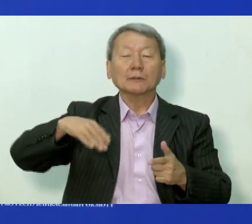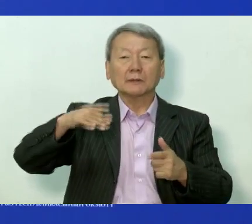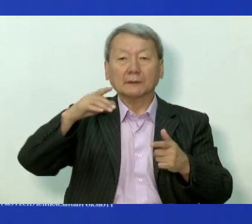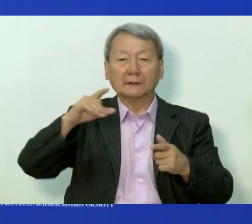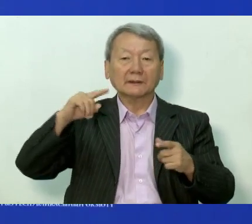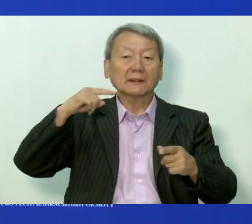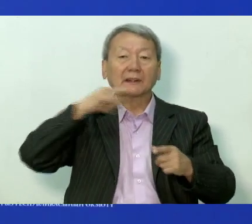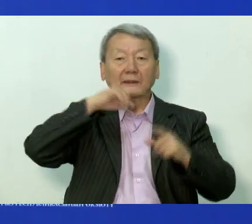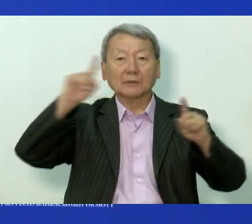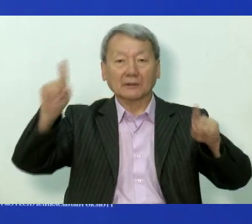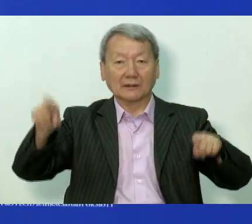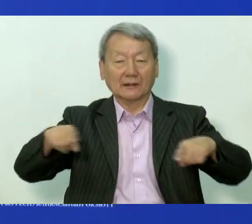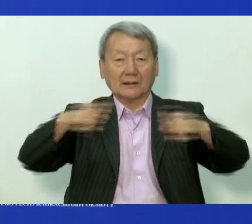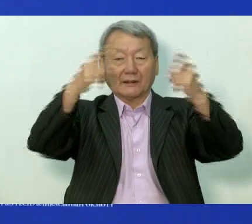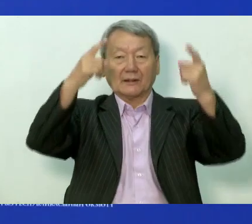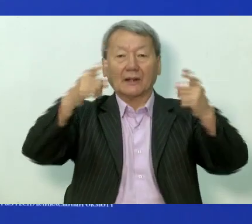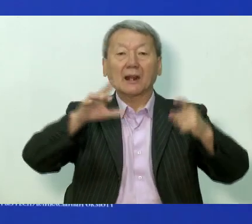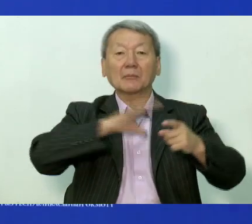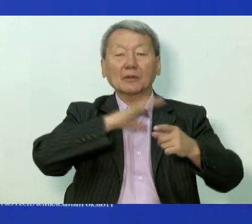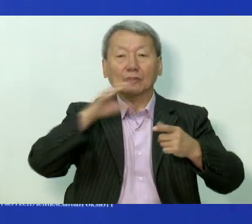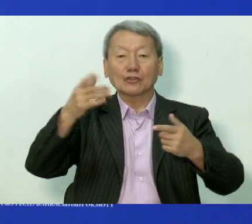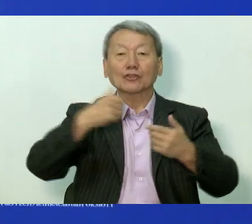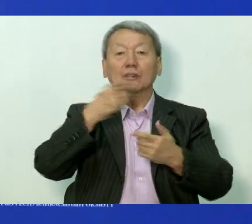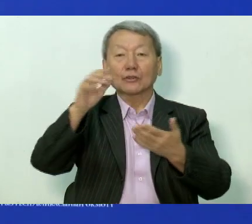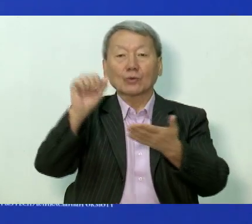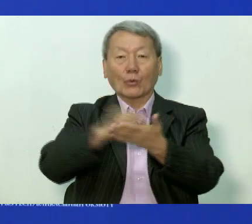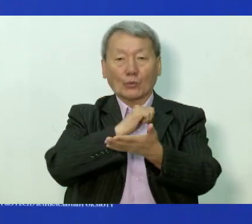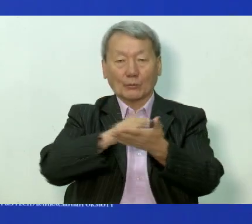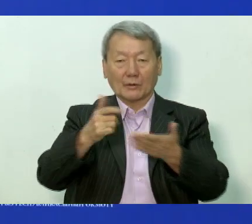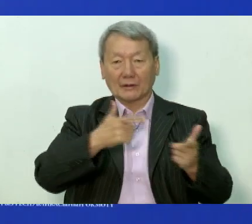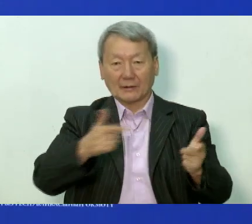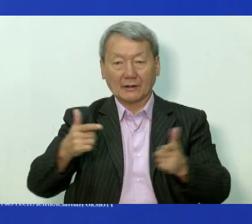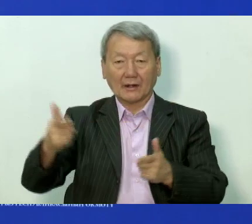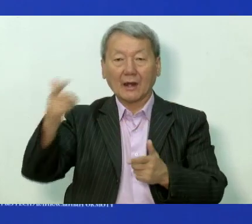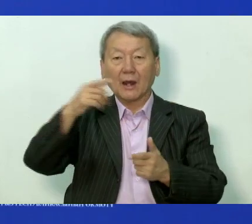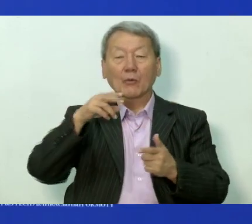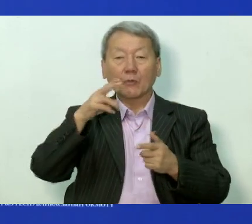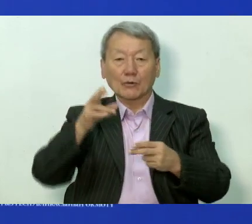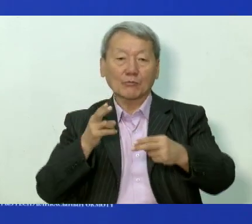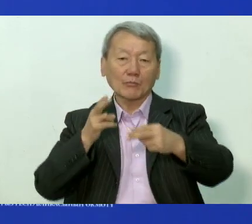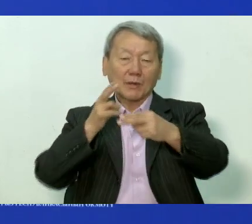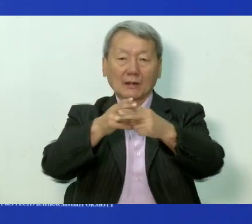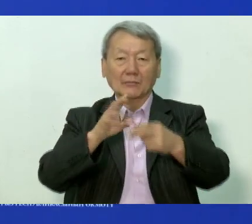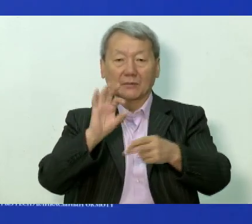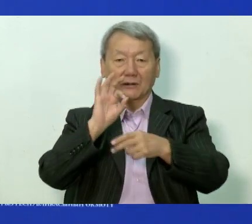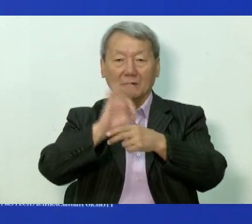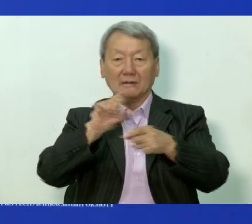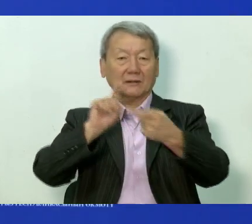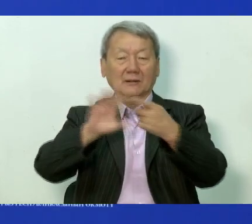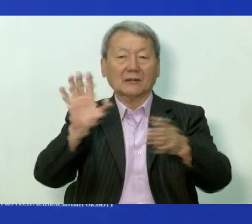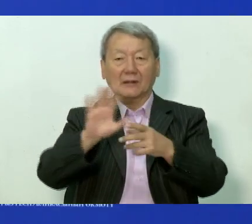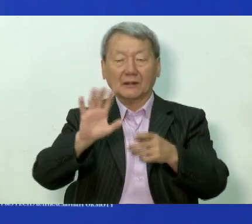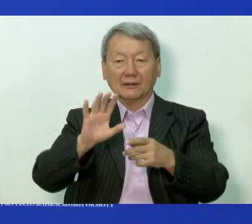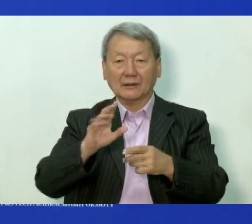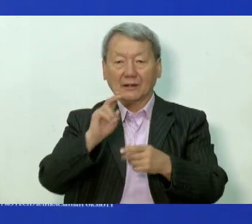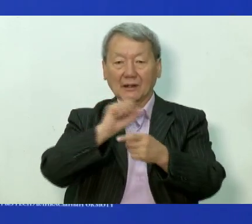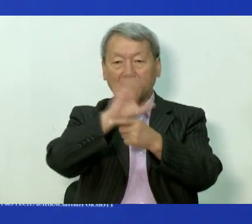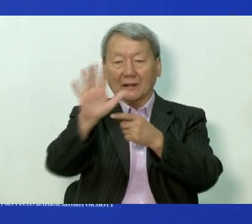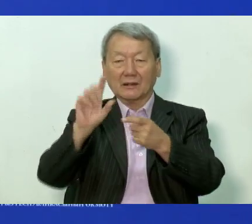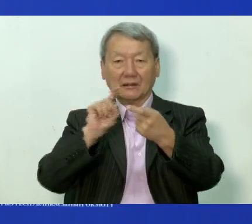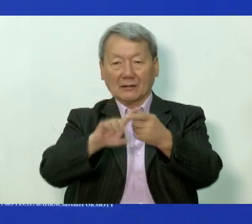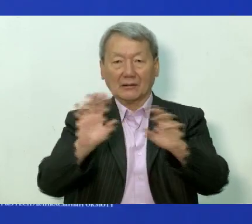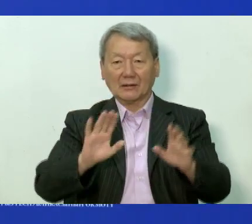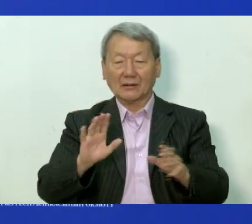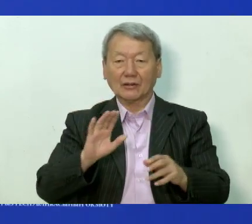экономической деятельности, были разработаны следующие материалы по мерам предупреждения распространения коронавирусной